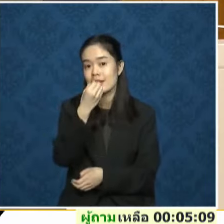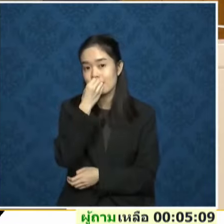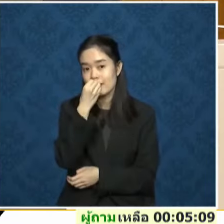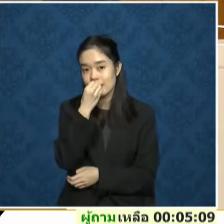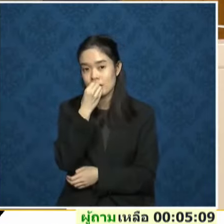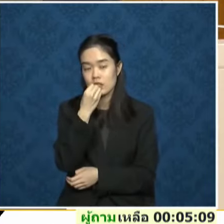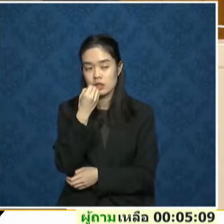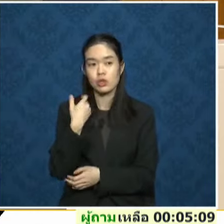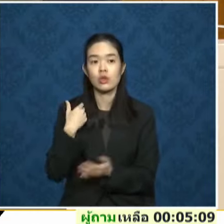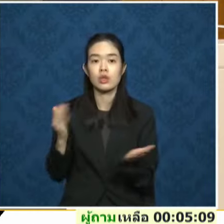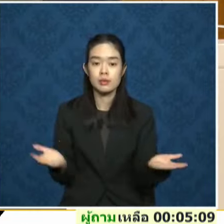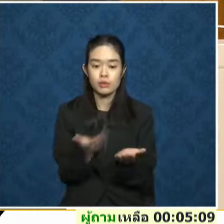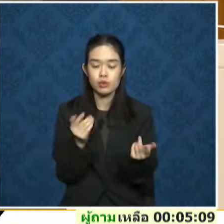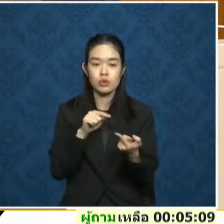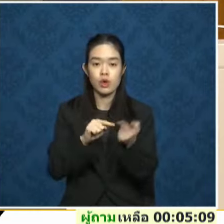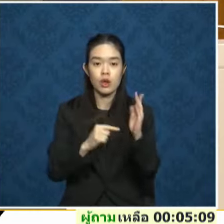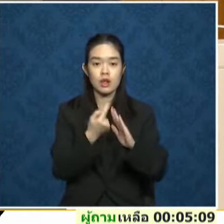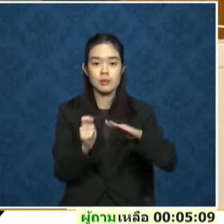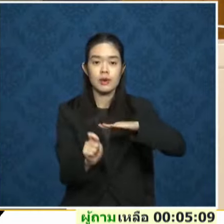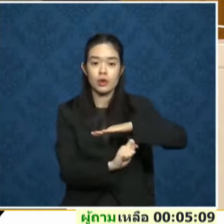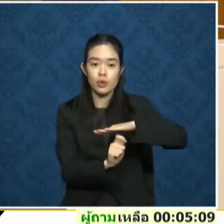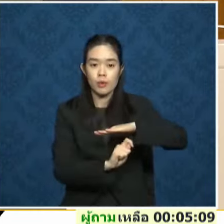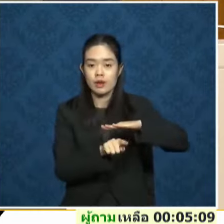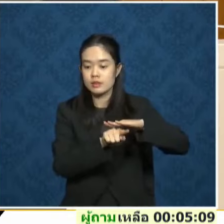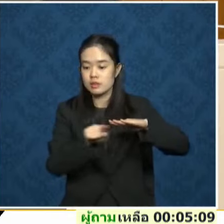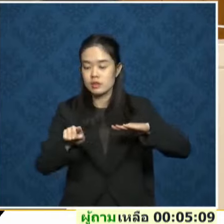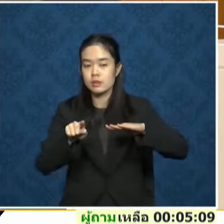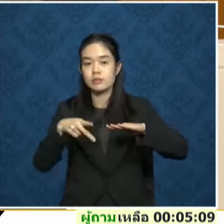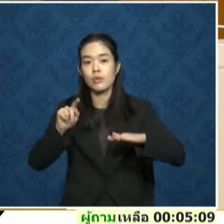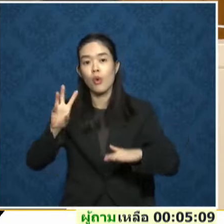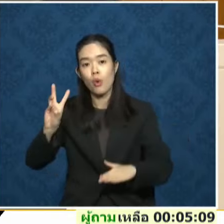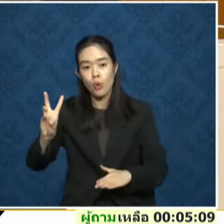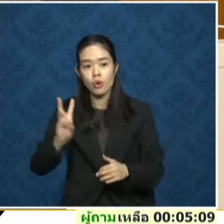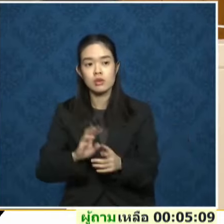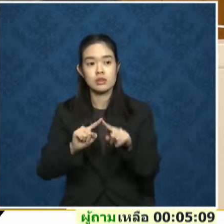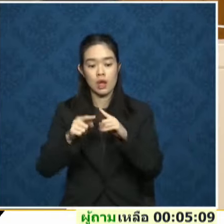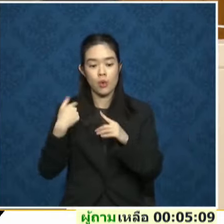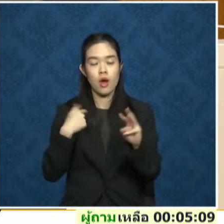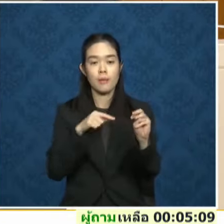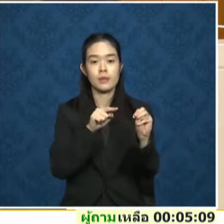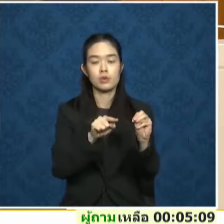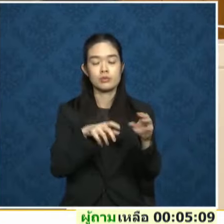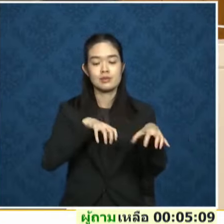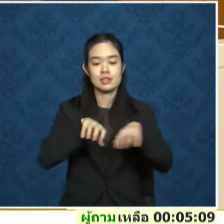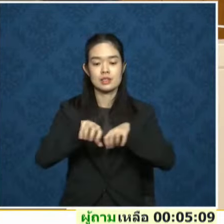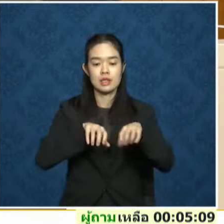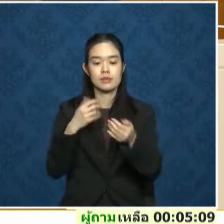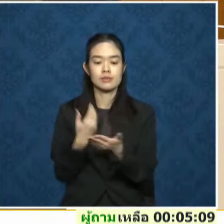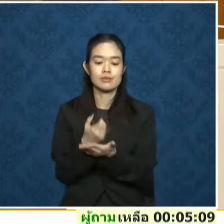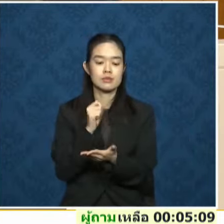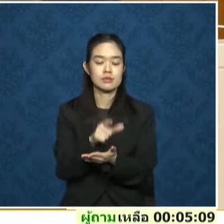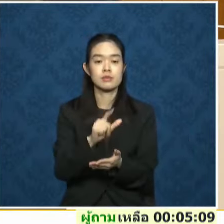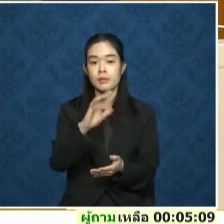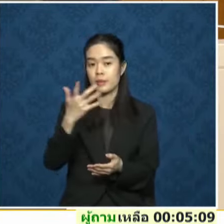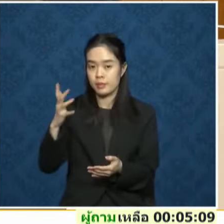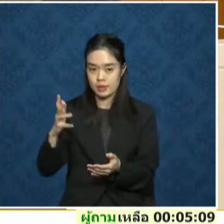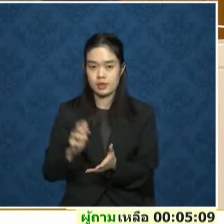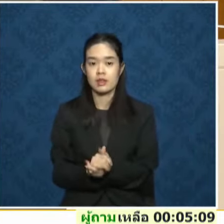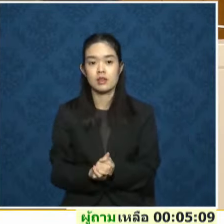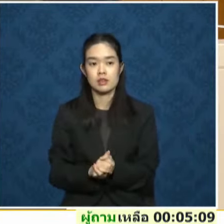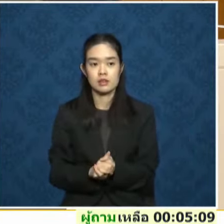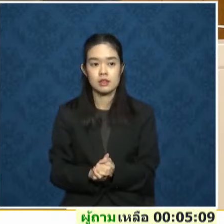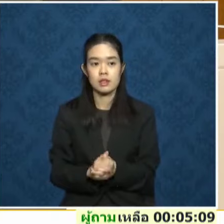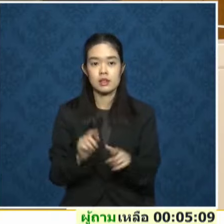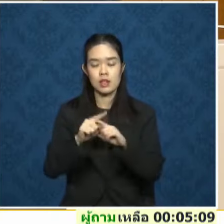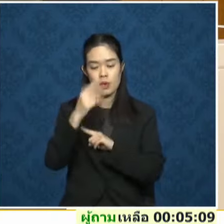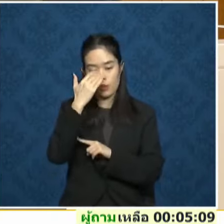าลยันประถม6ซึ่งเด็กมัธยมไม่ได้รับการจัดสรรซึ่งโรงเรียนขยายโอกาสนั้นมีทั้งมัธยมและประถมปน